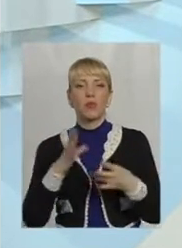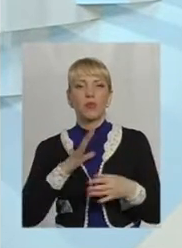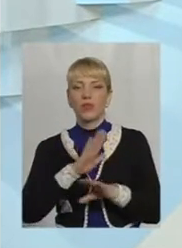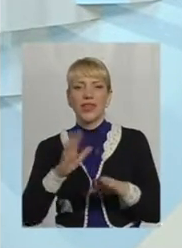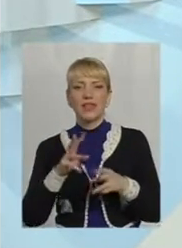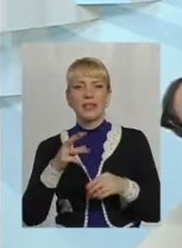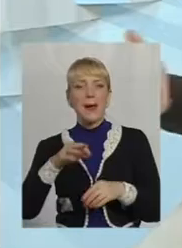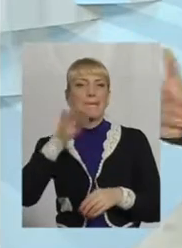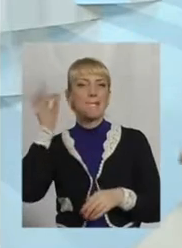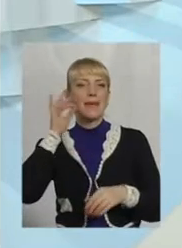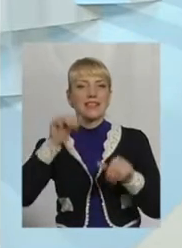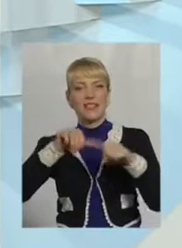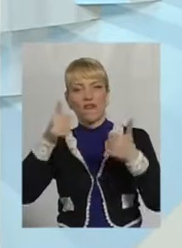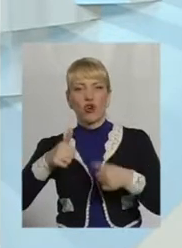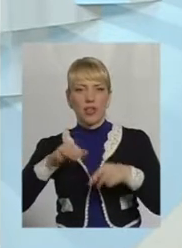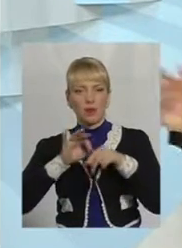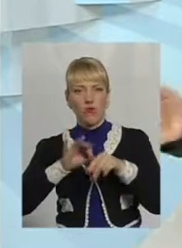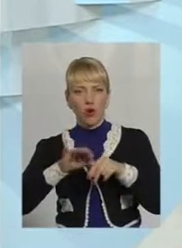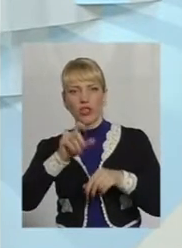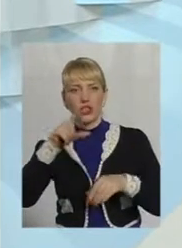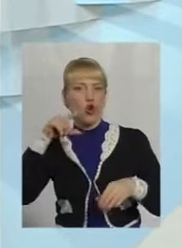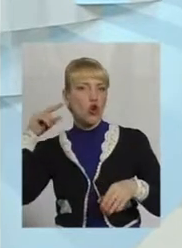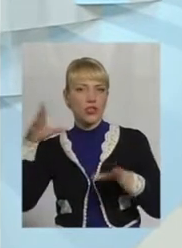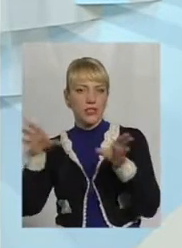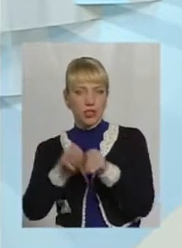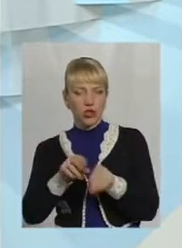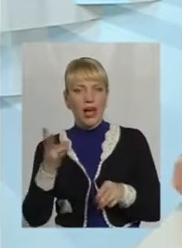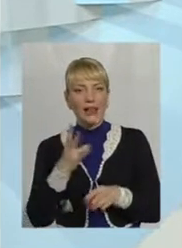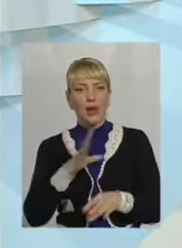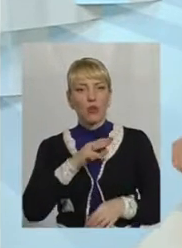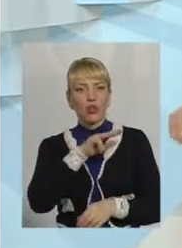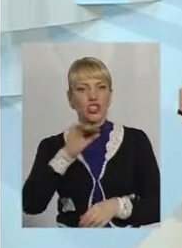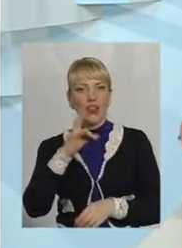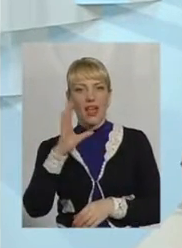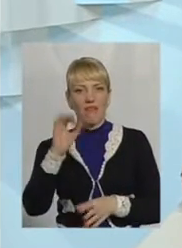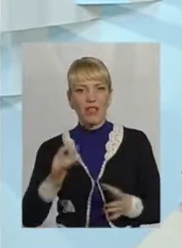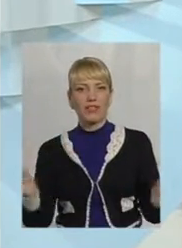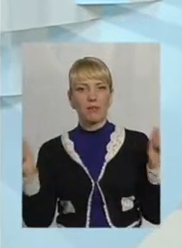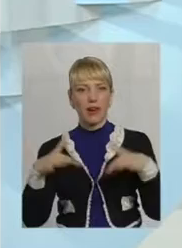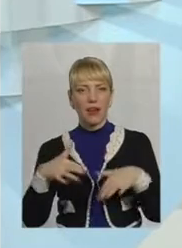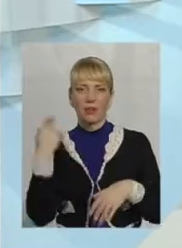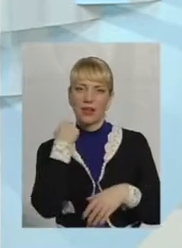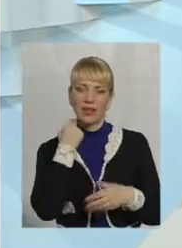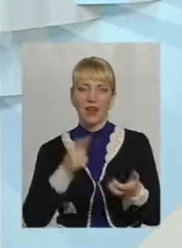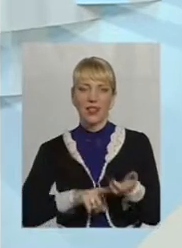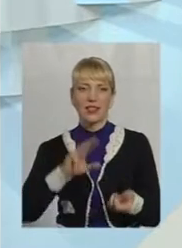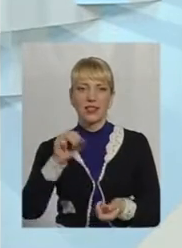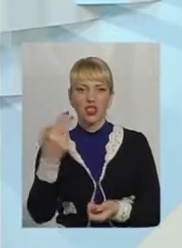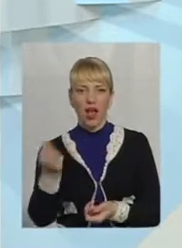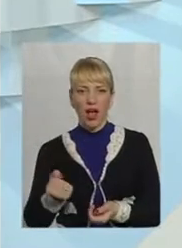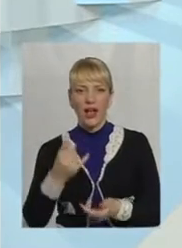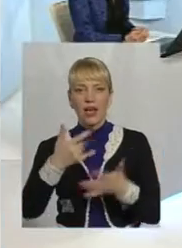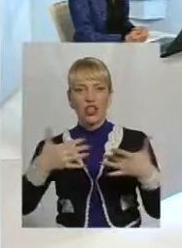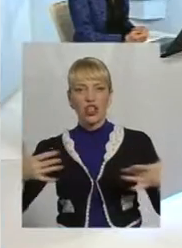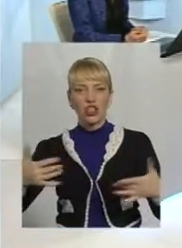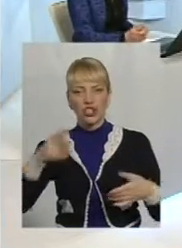мінські формати видумувати переговорного процесу із Росією, а потрібно було у Женеві збирати Британію, США та